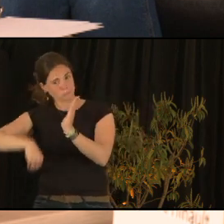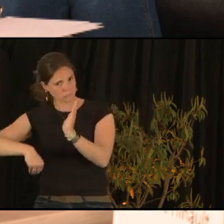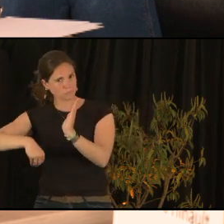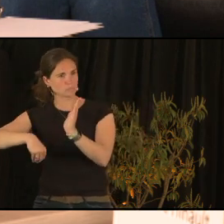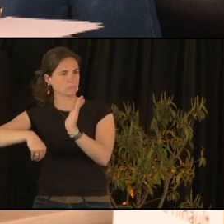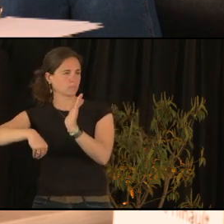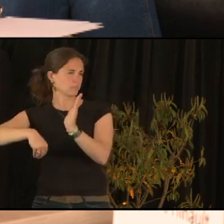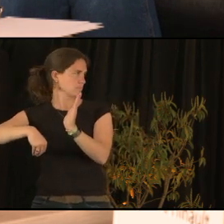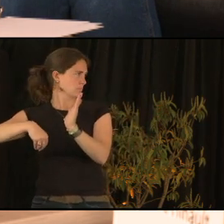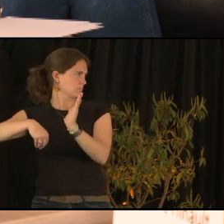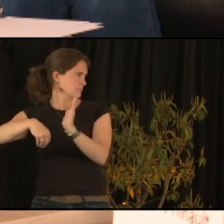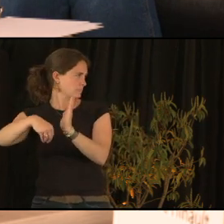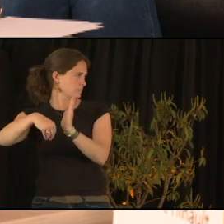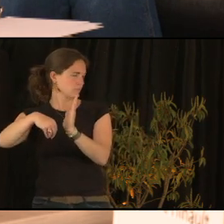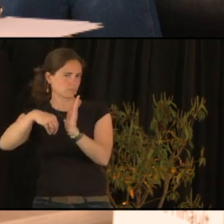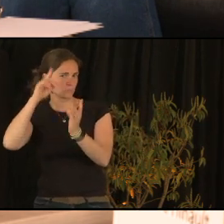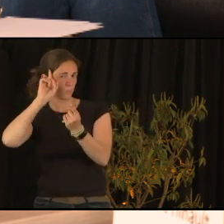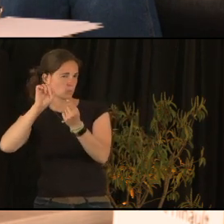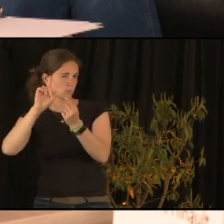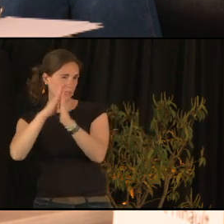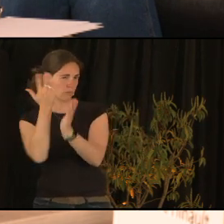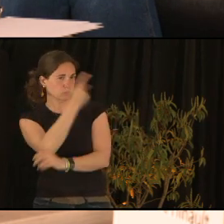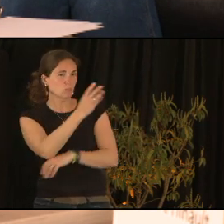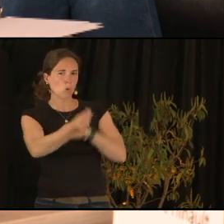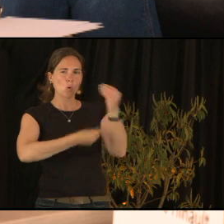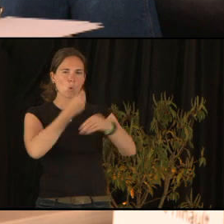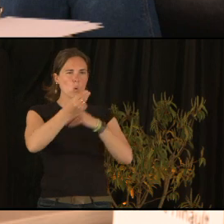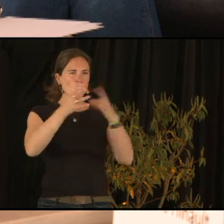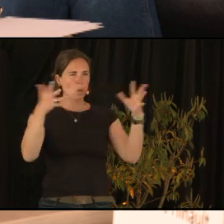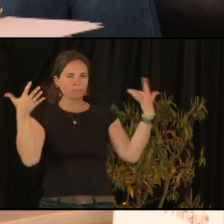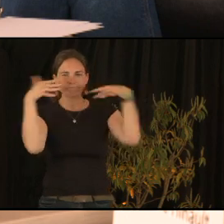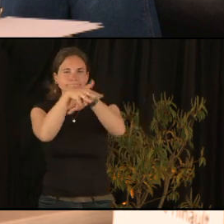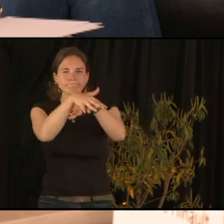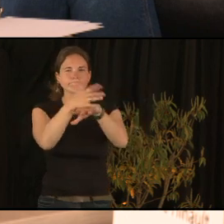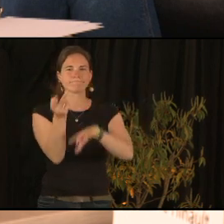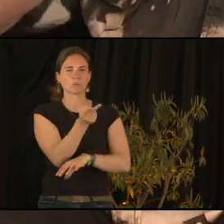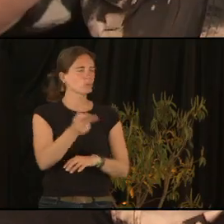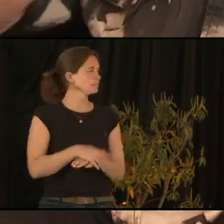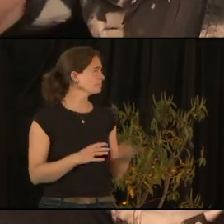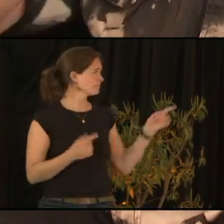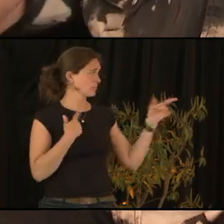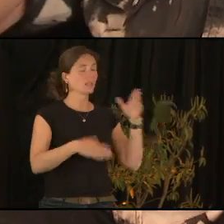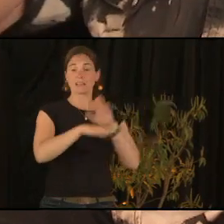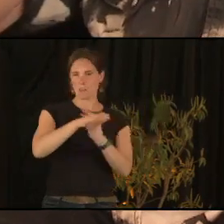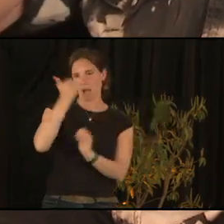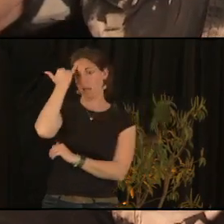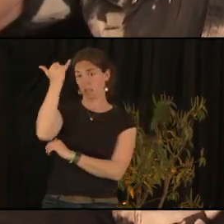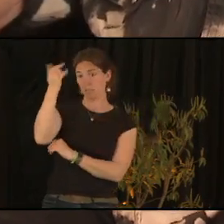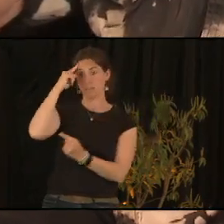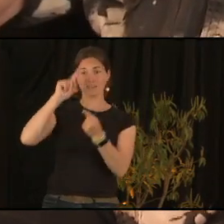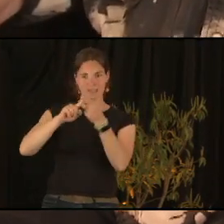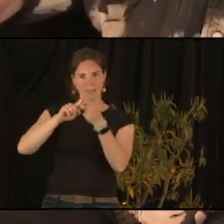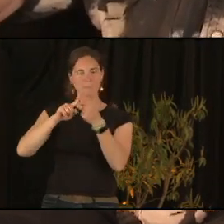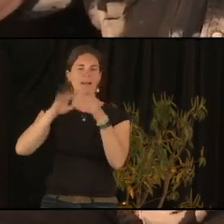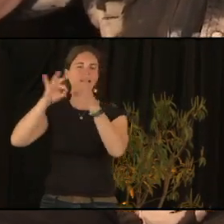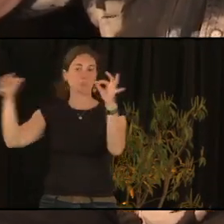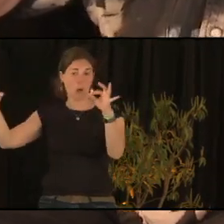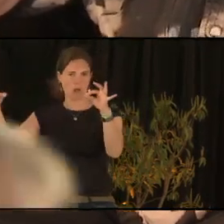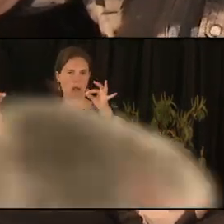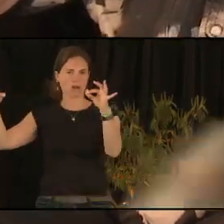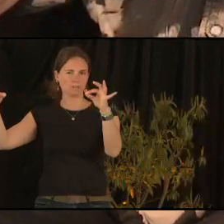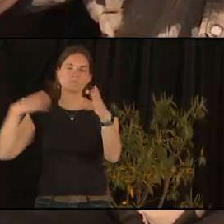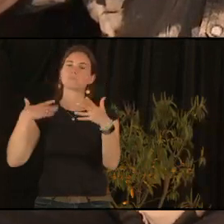qu'il serve votre intrigue, ou tout a été très vite intimement lié ? Non, j'avais d'abord l'idée de l'intrigue, on va dire. Moi,